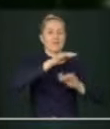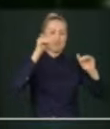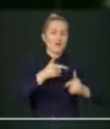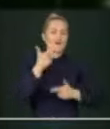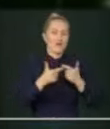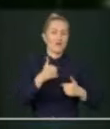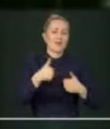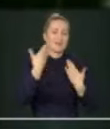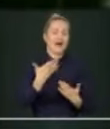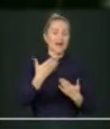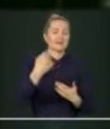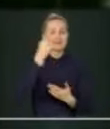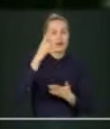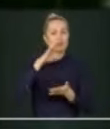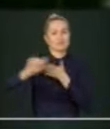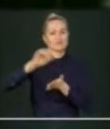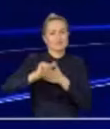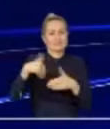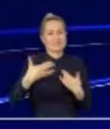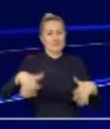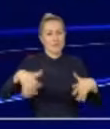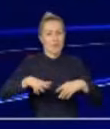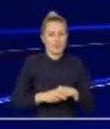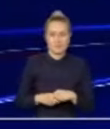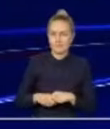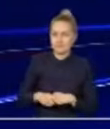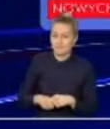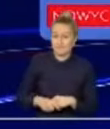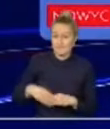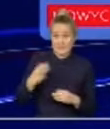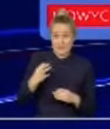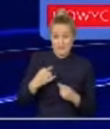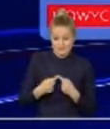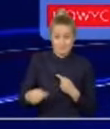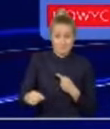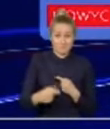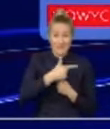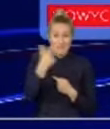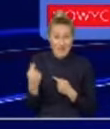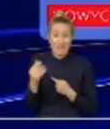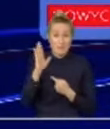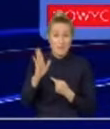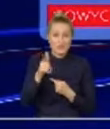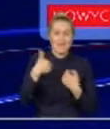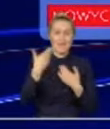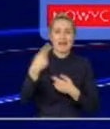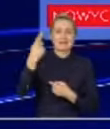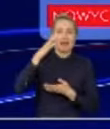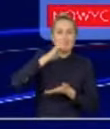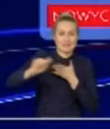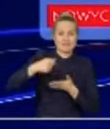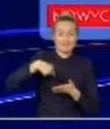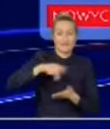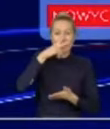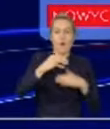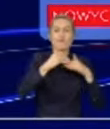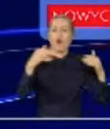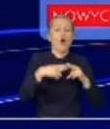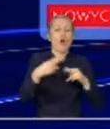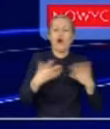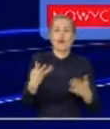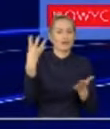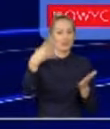dokonywania kolejnych, odważniejszych być może kroków. Dziś, na dwa dni przed zniesieniem części obostrzeń, notujemy nieco ponad 4000 nowych